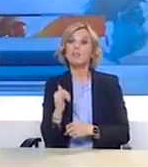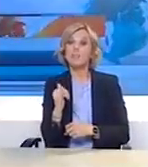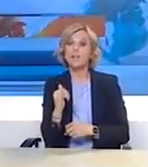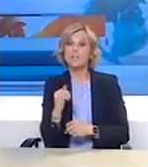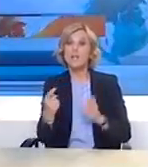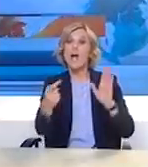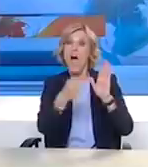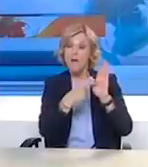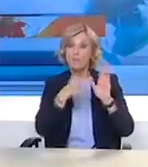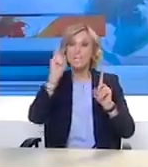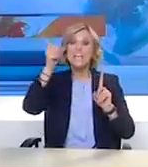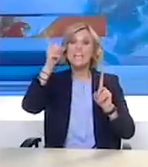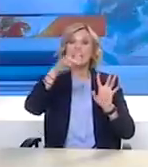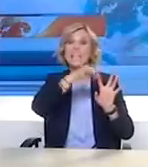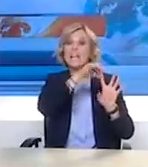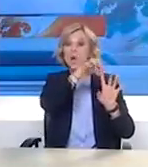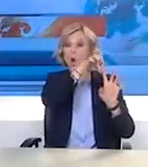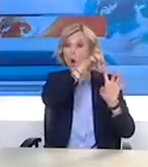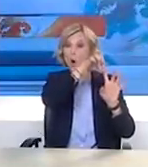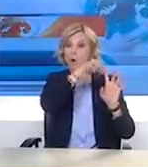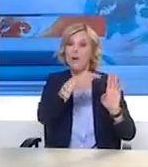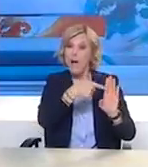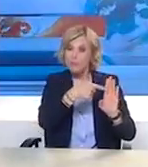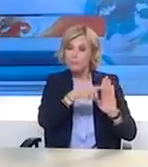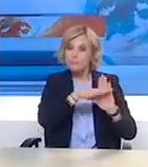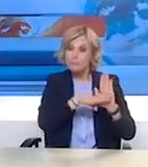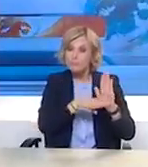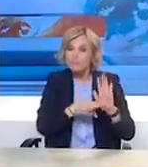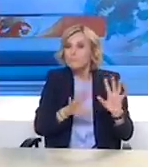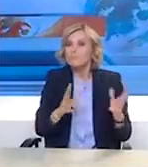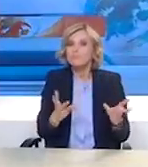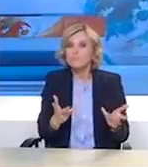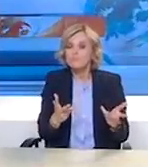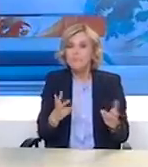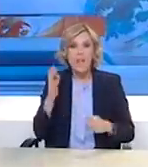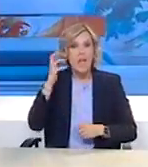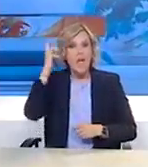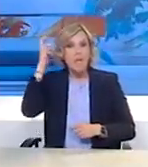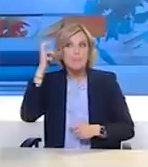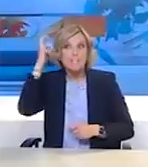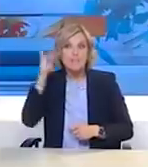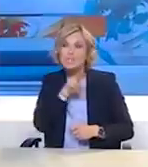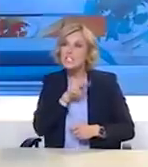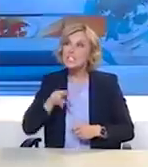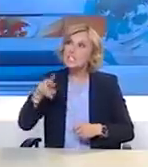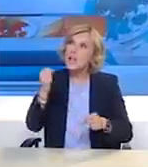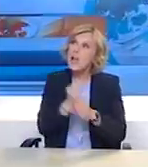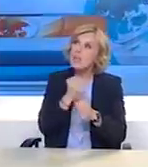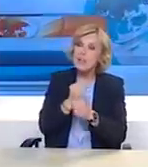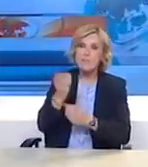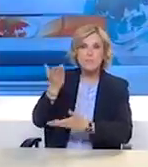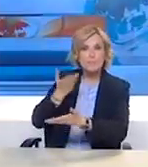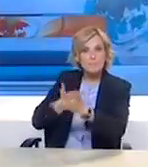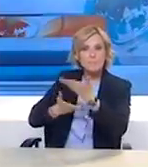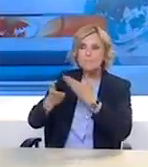για την επάνωδο από τα μέτρα από επιστήμονες συναδέλφους σε χώρες οι οποίες σταδιακά θα αρχίσουν κάποια μικρή άρση